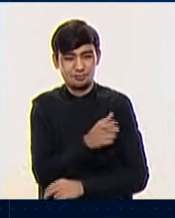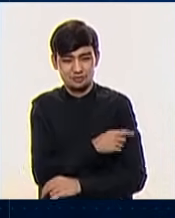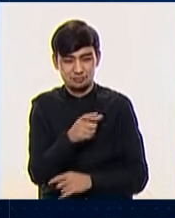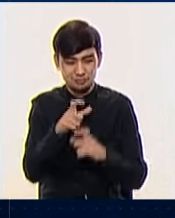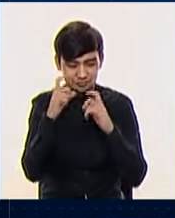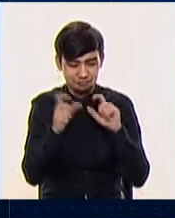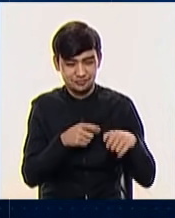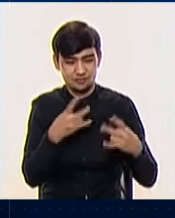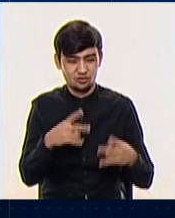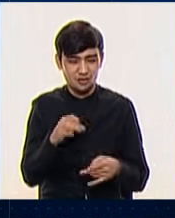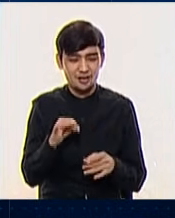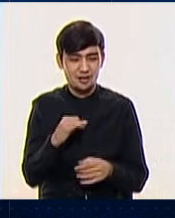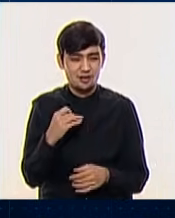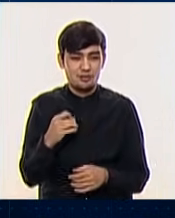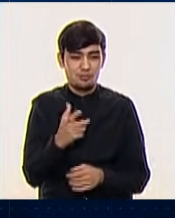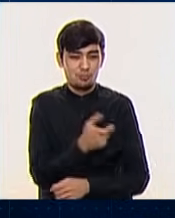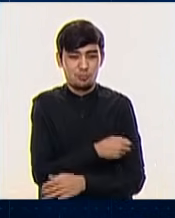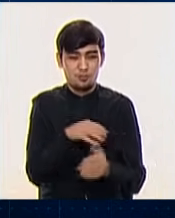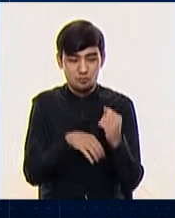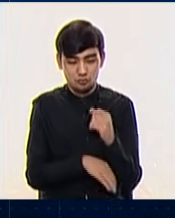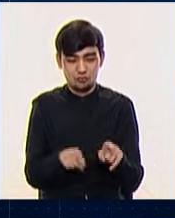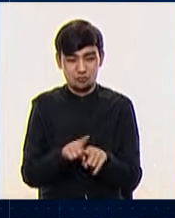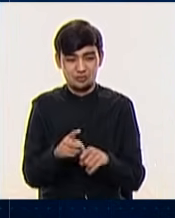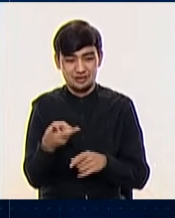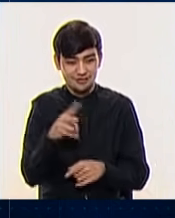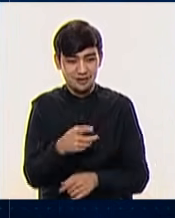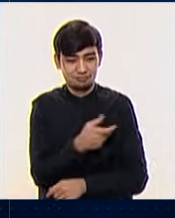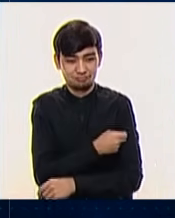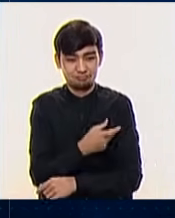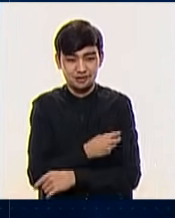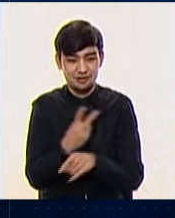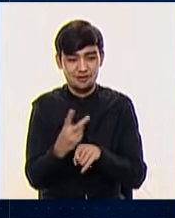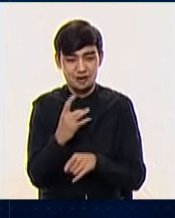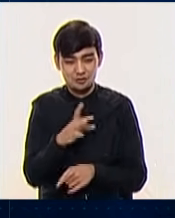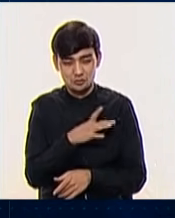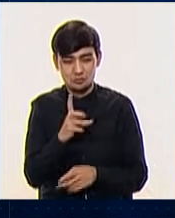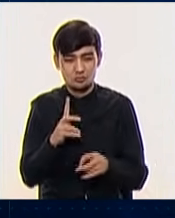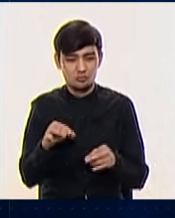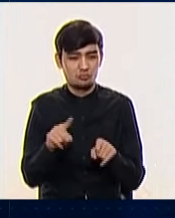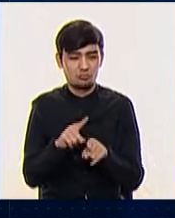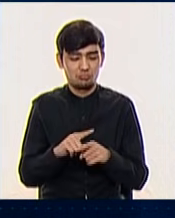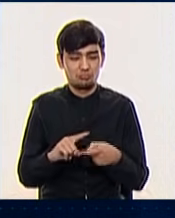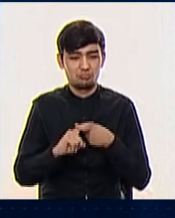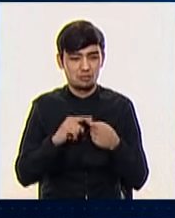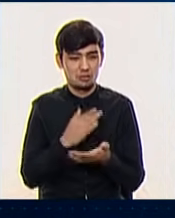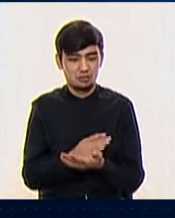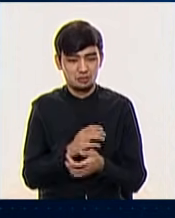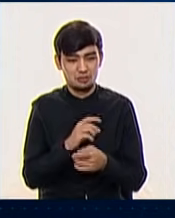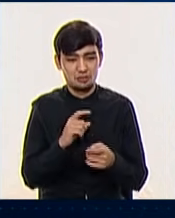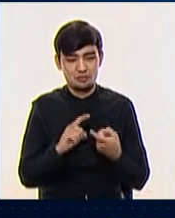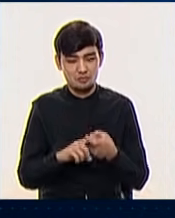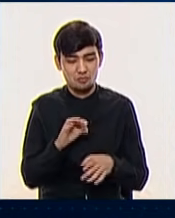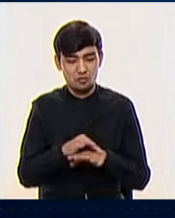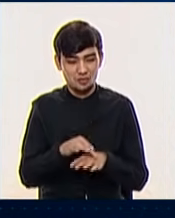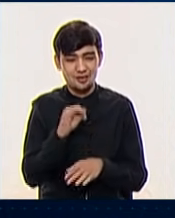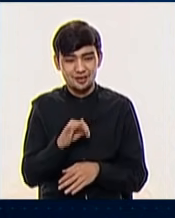маски. Но некоторые заболевают даже после получения двух доз. Правда, подобные случаи не опровергают эффективность вакцины и не